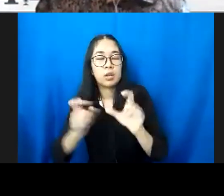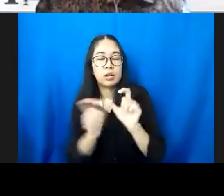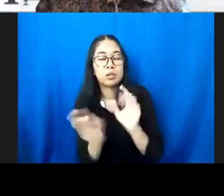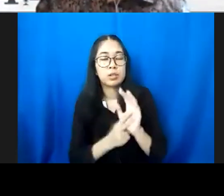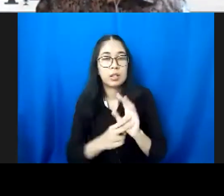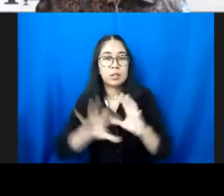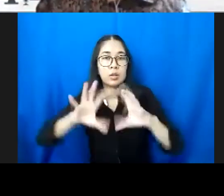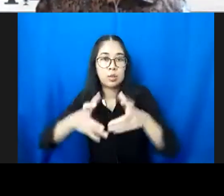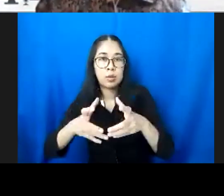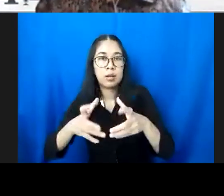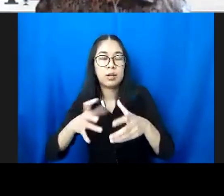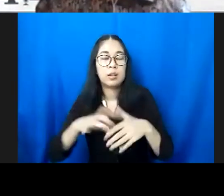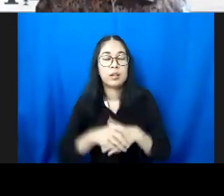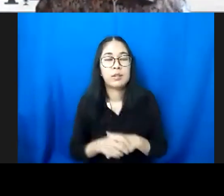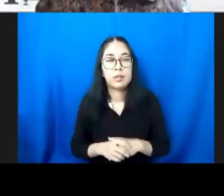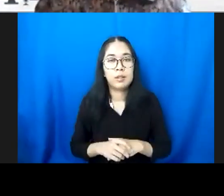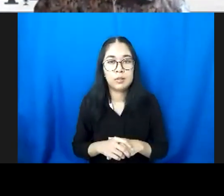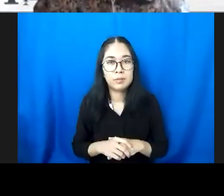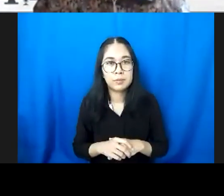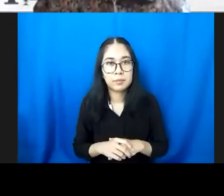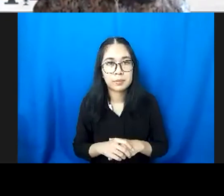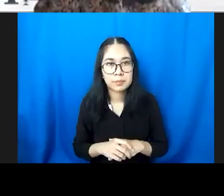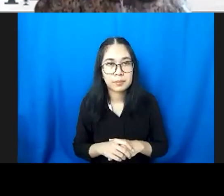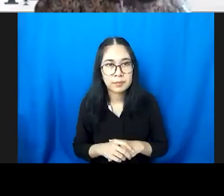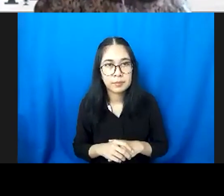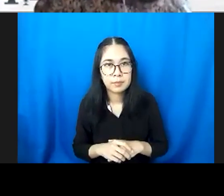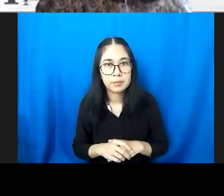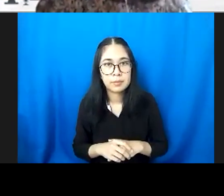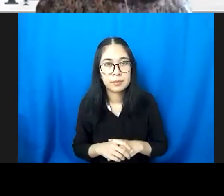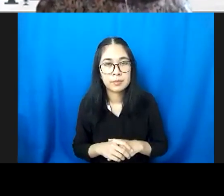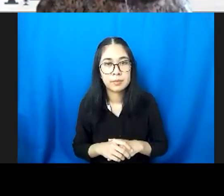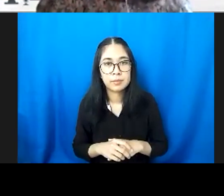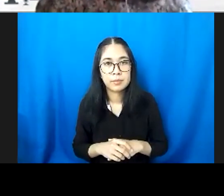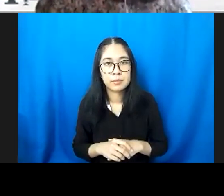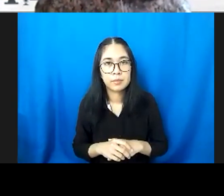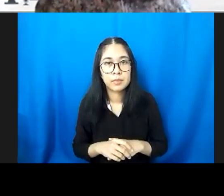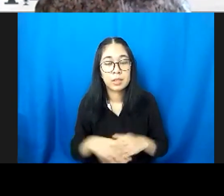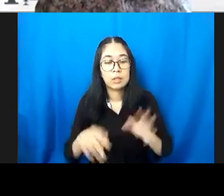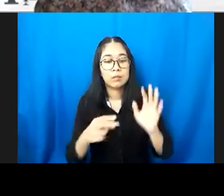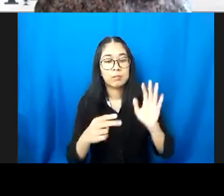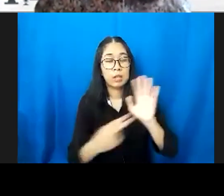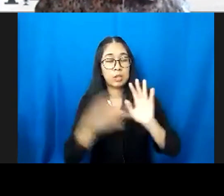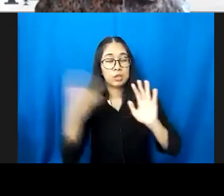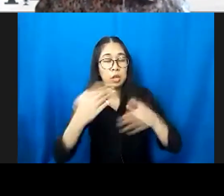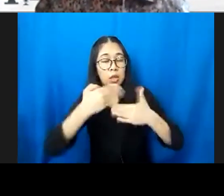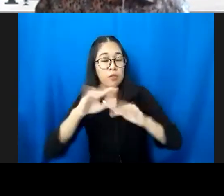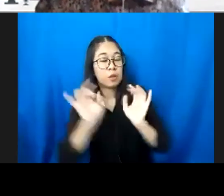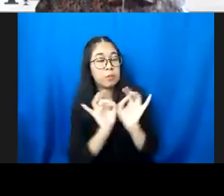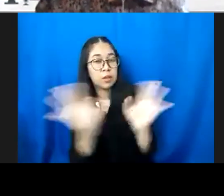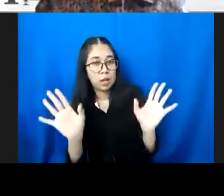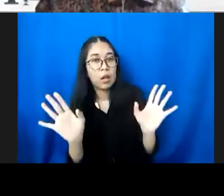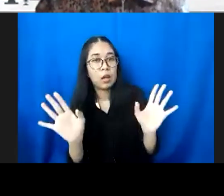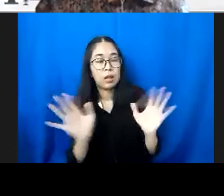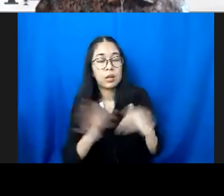anggota board ya dari SAN Global, yang berbeda dengan yang terjadi di level nasional. Nah, karena itu